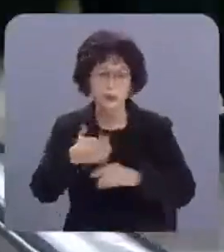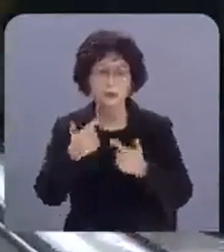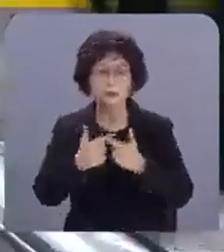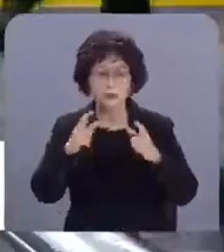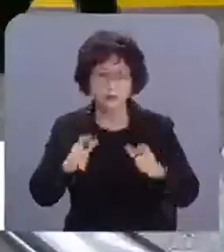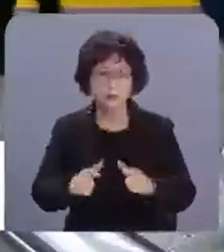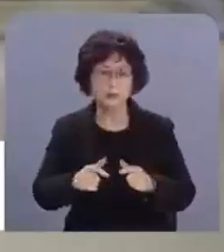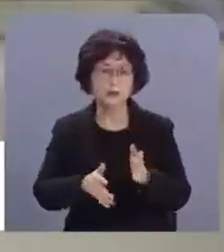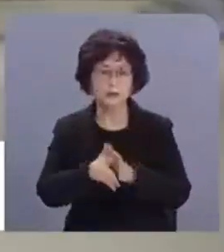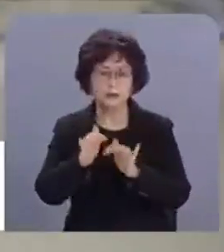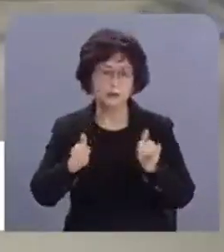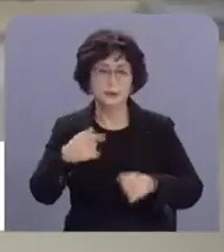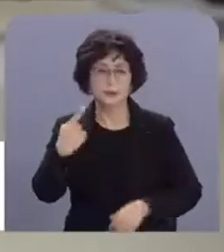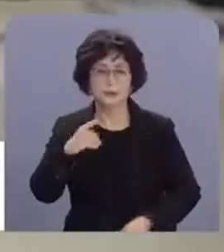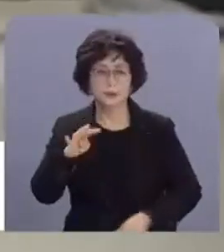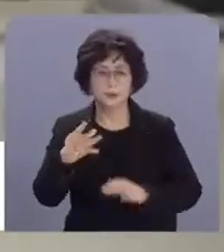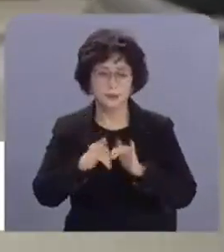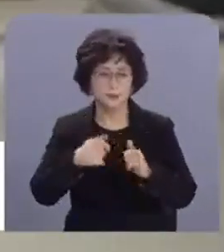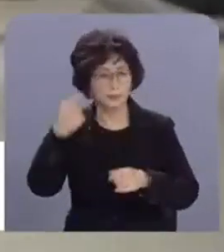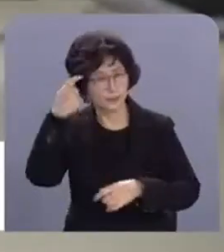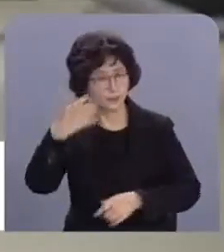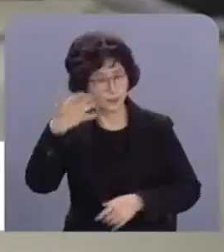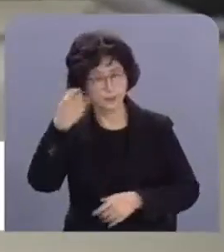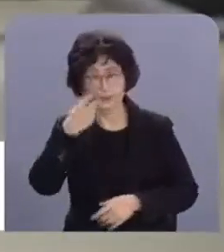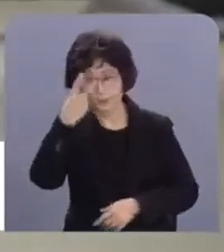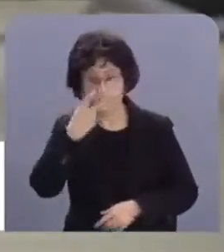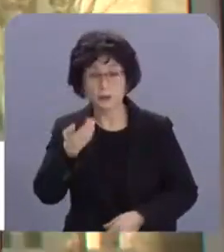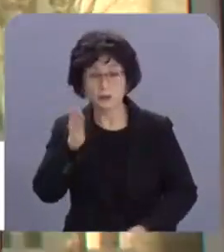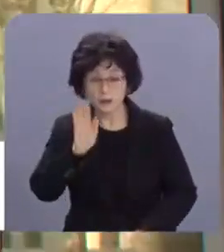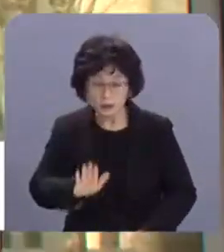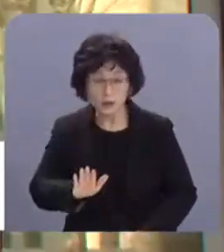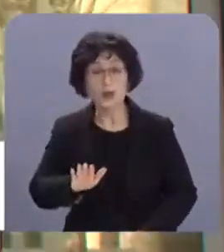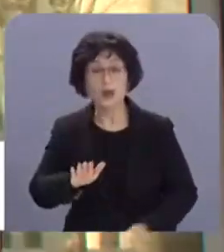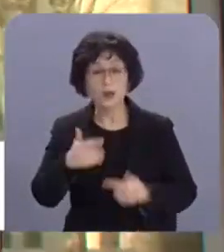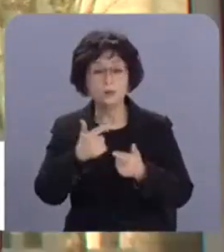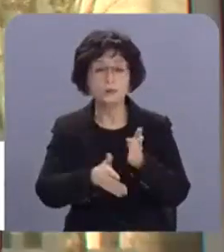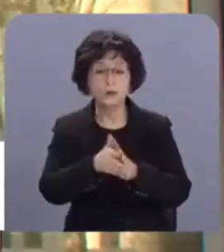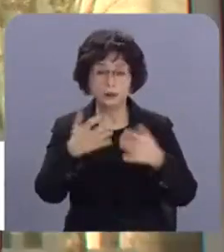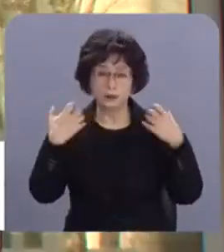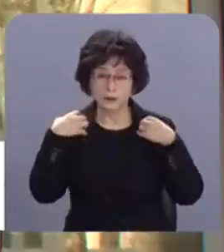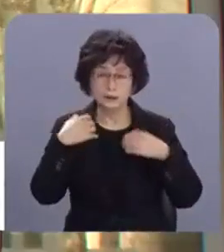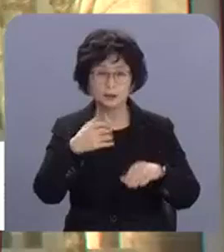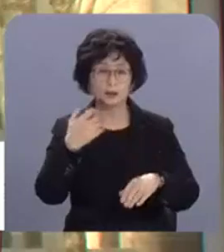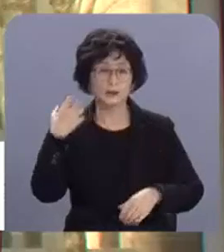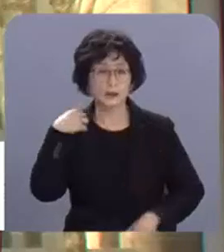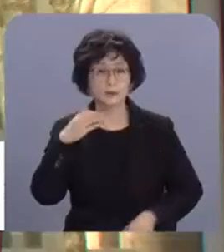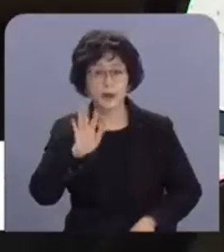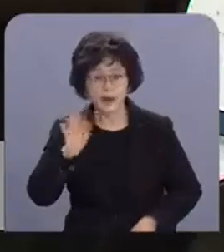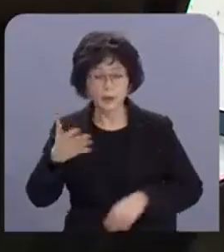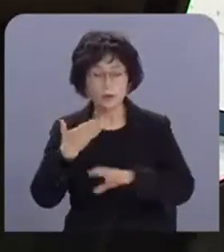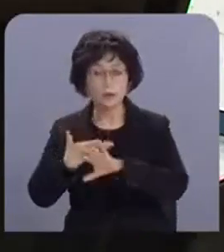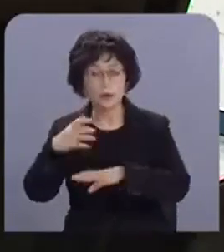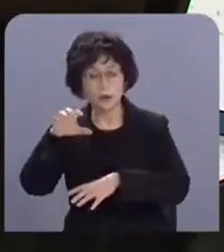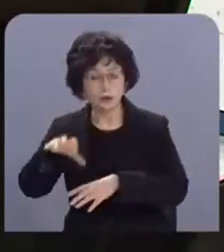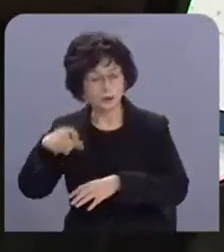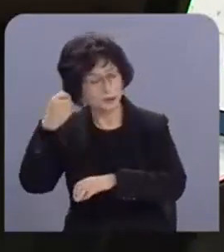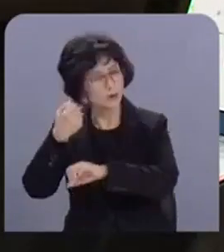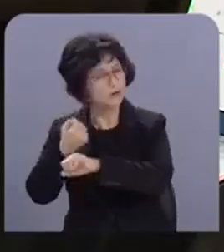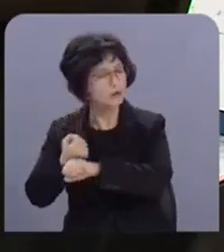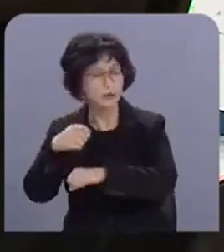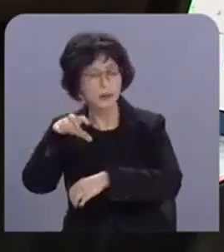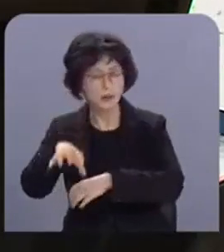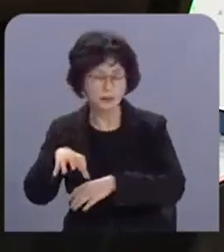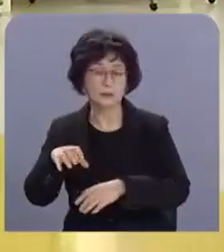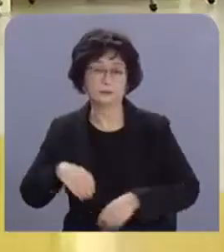오심인 1400여명에 대한 설문조사를 최근에 했는데 이마저도 부산시가 아닌 연구기관 주도로 이루어졌습니다